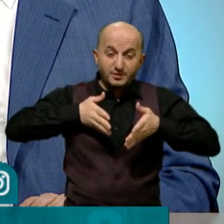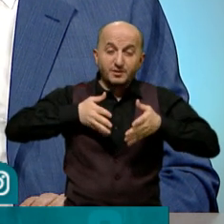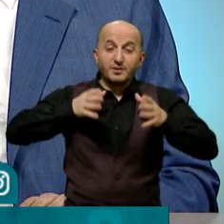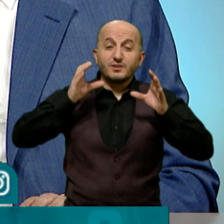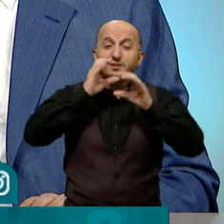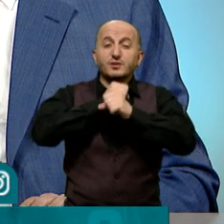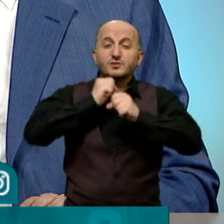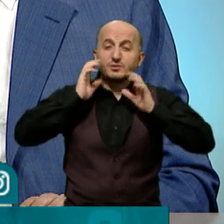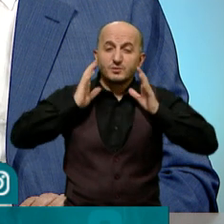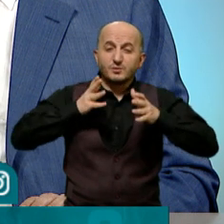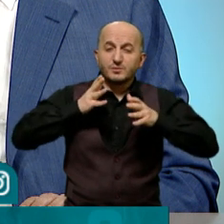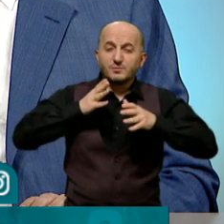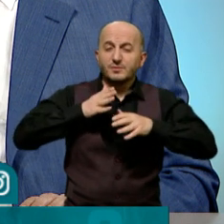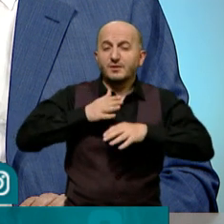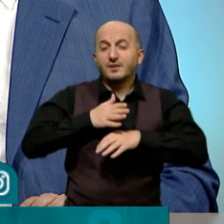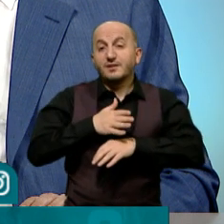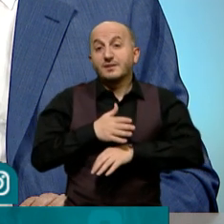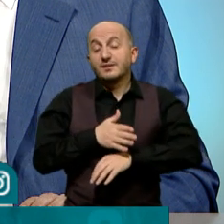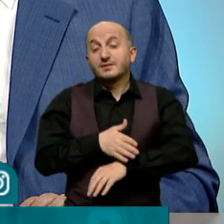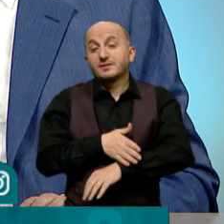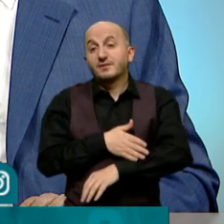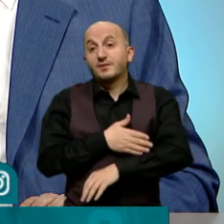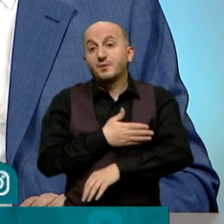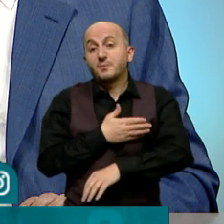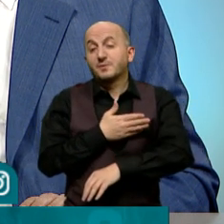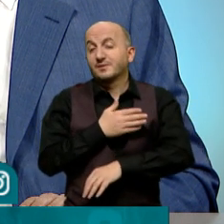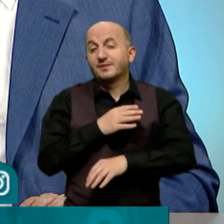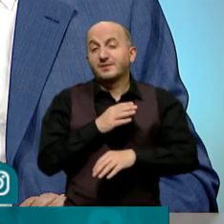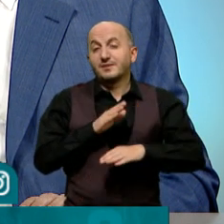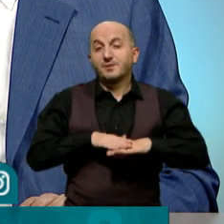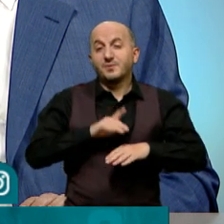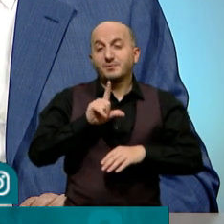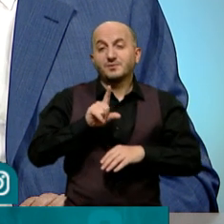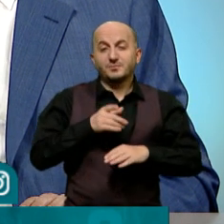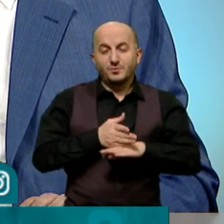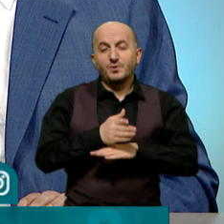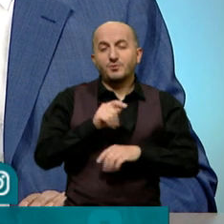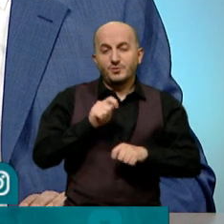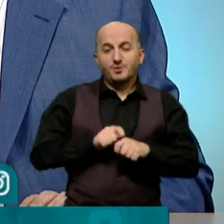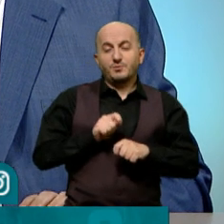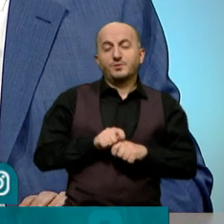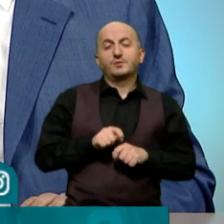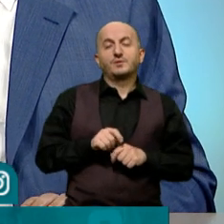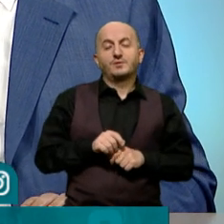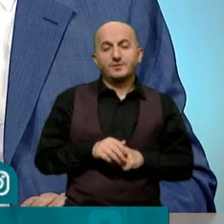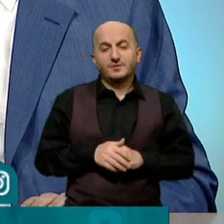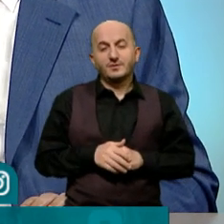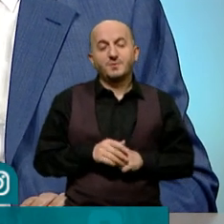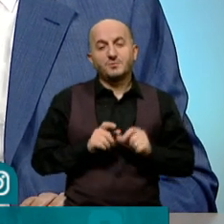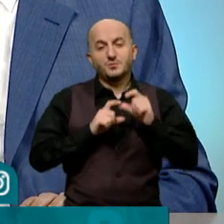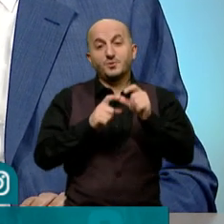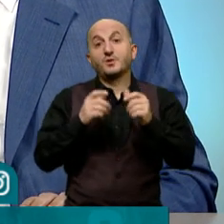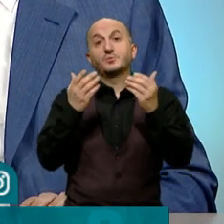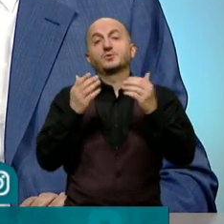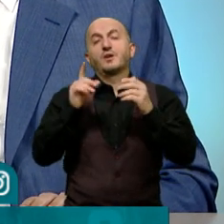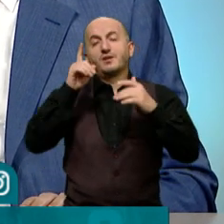Teveccüh kılıyorum. Bunun şeysi yani ne yapmam lazım onu soruyorum hocam. Tamam. Doğru mu yapıyorsunuz onu soruyorsunuz. Ha, onu soruyorum. Soralım inşallah